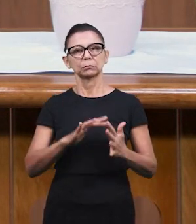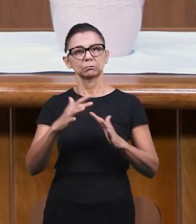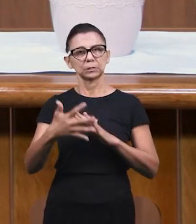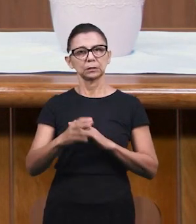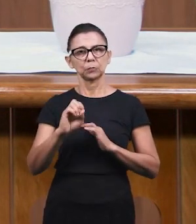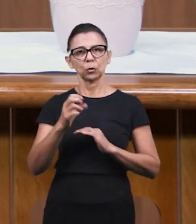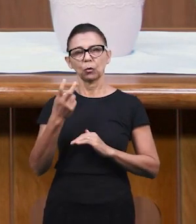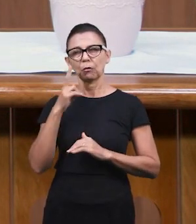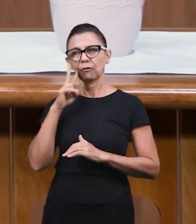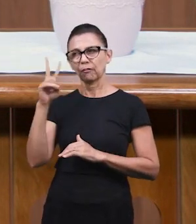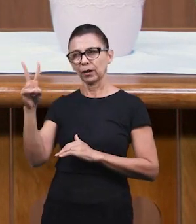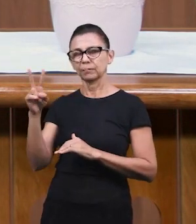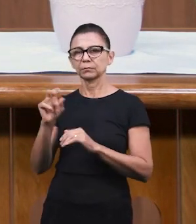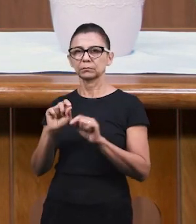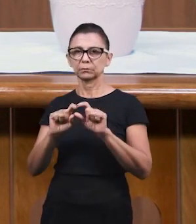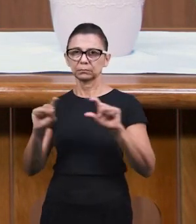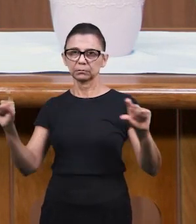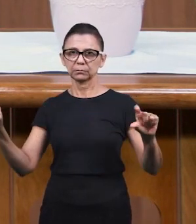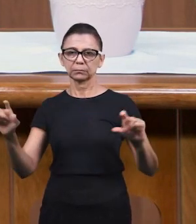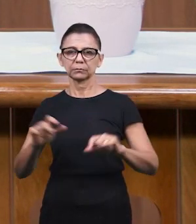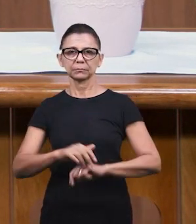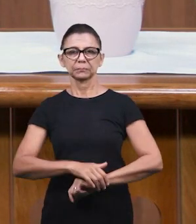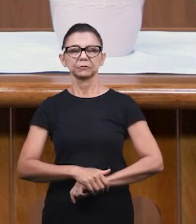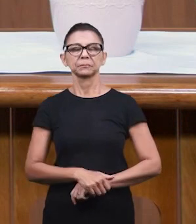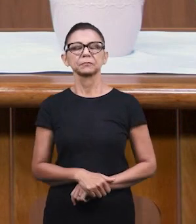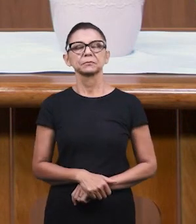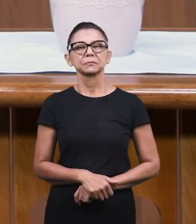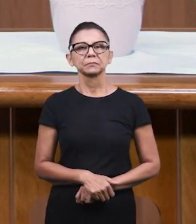вас есть Библия в руках,